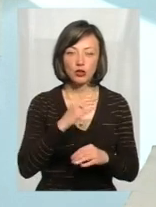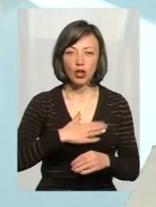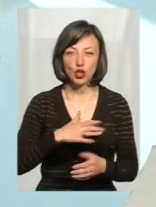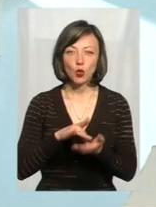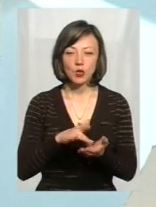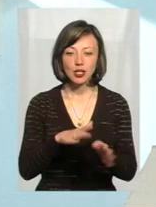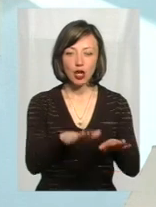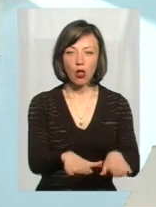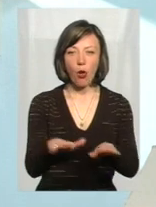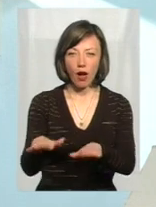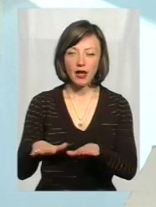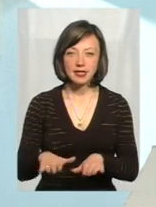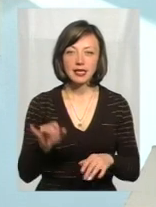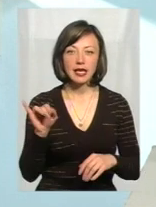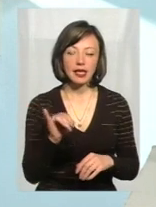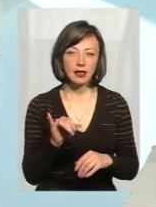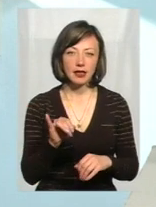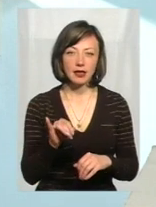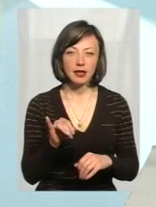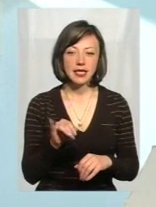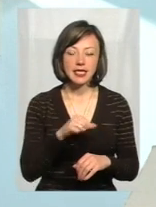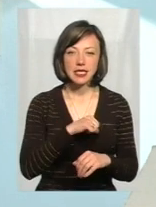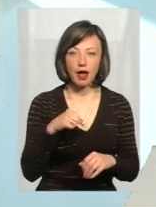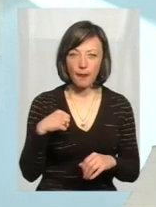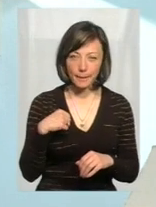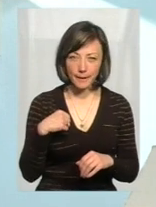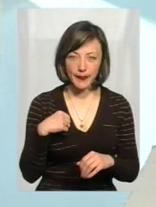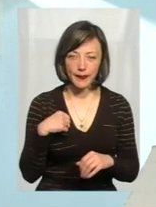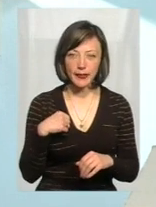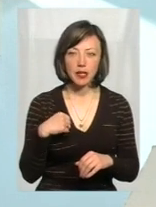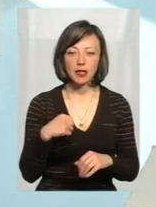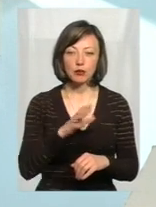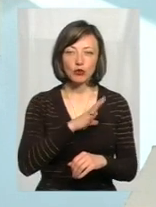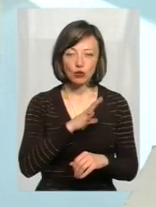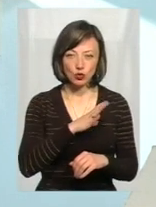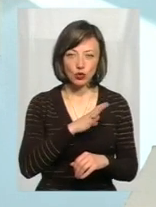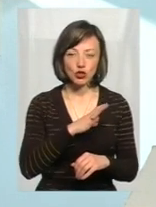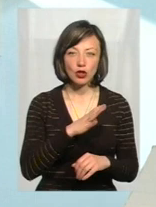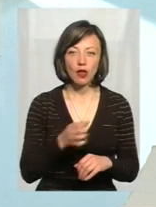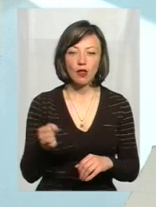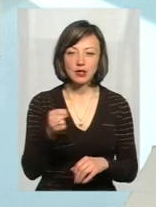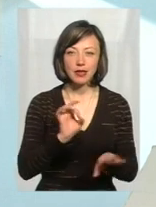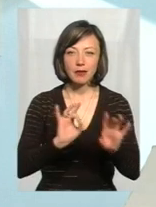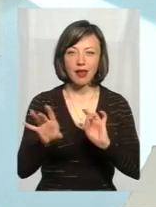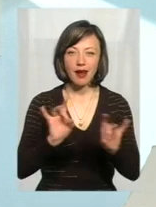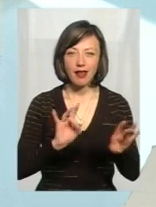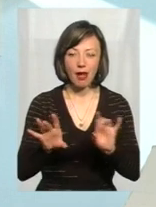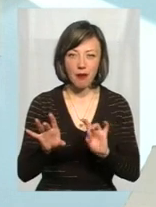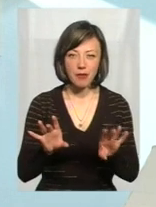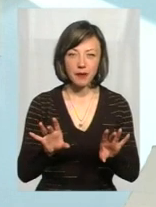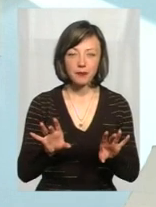туристичні локації, і які самі, будучи носіями реклами,